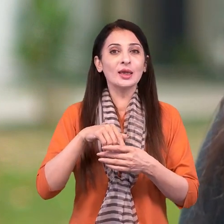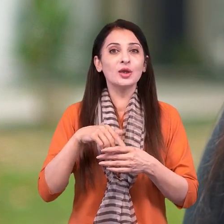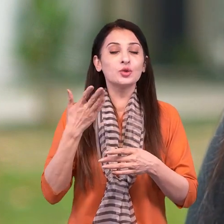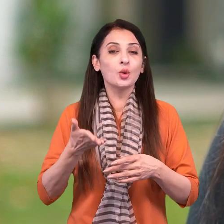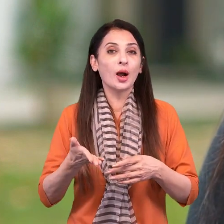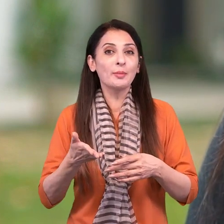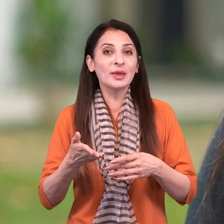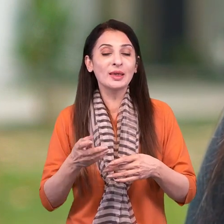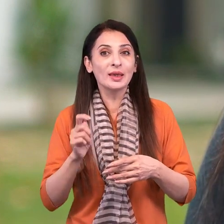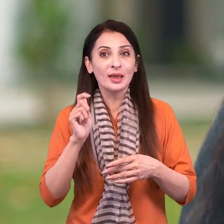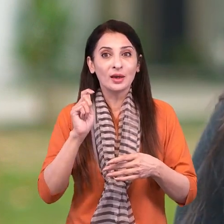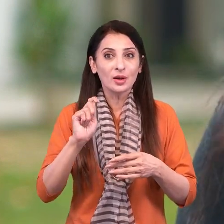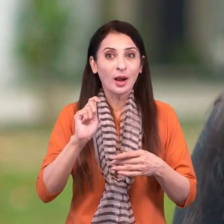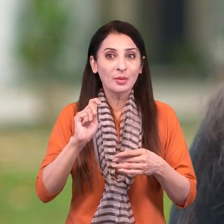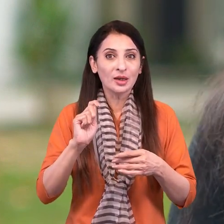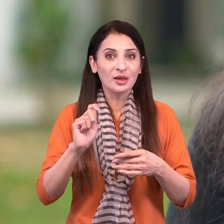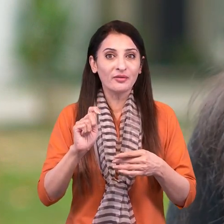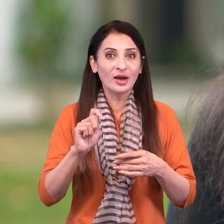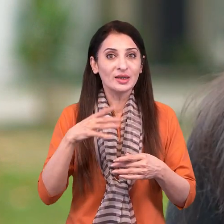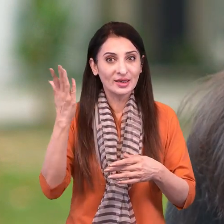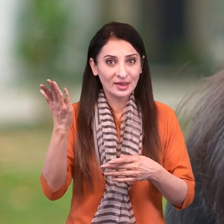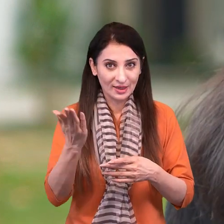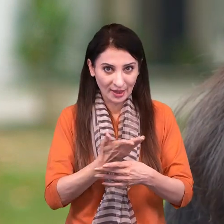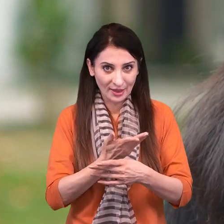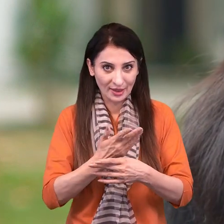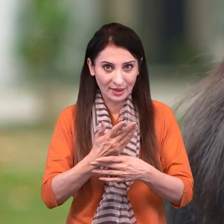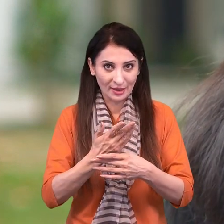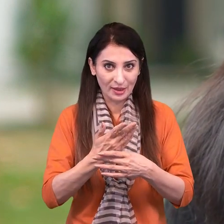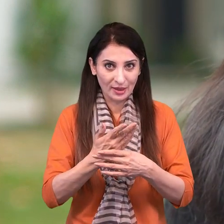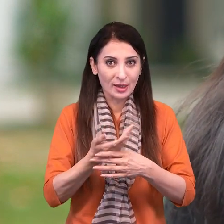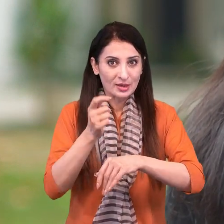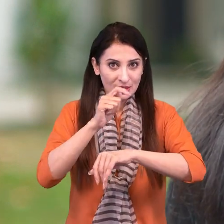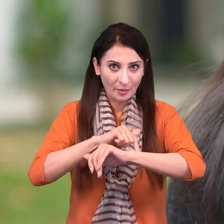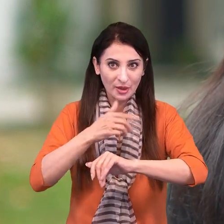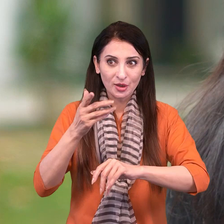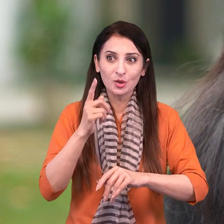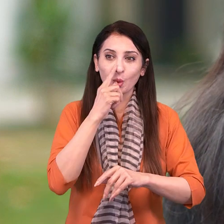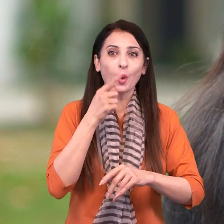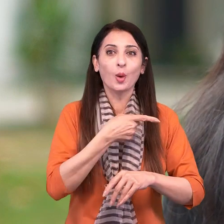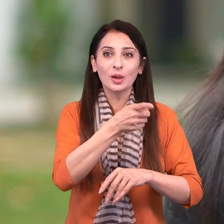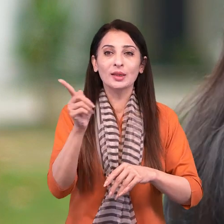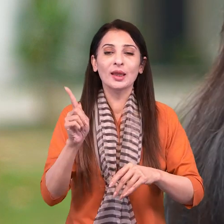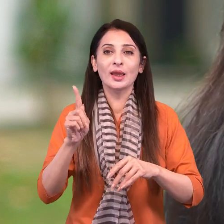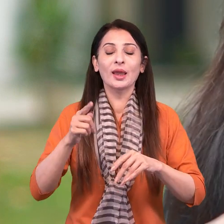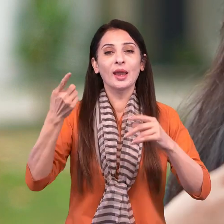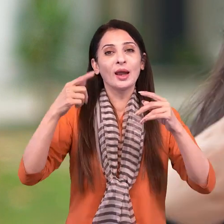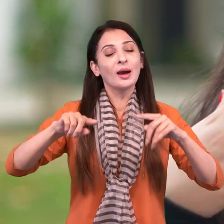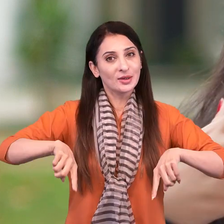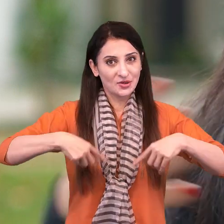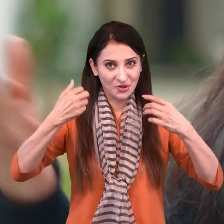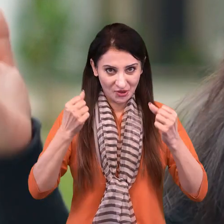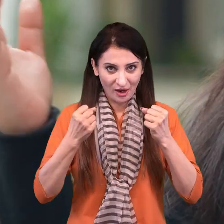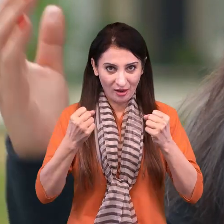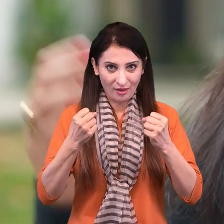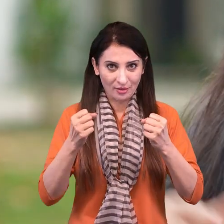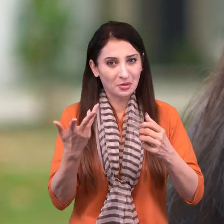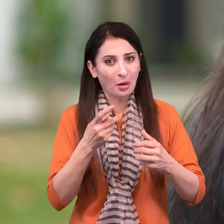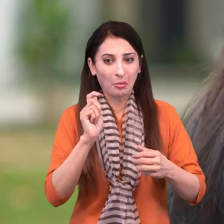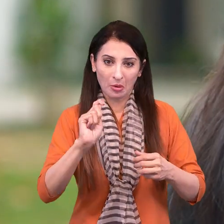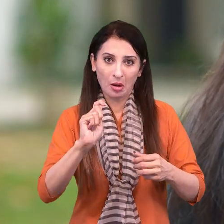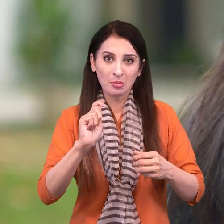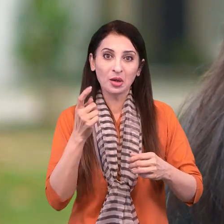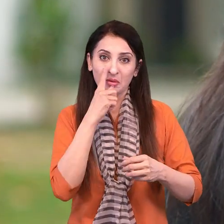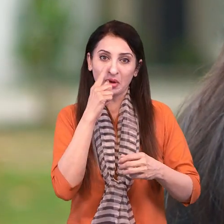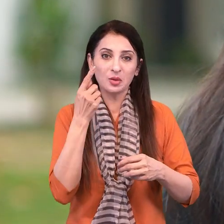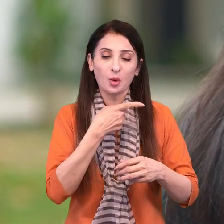modern woman से मतलब बिल्कुल ये नहीं है कि जो मे बी वेस्टर्न कपड़े पहनते हों या फिर young और working